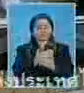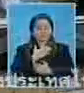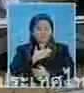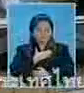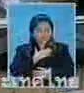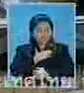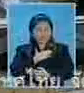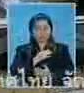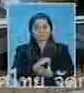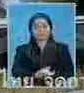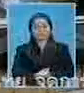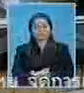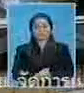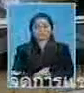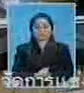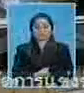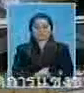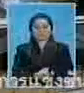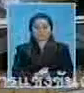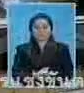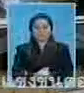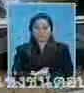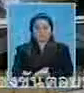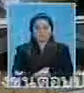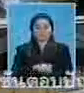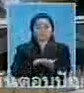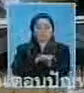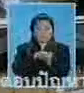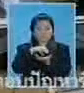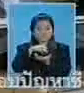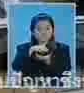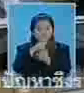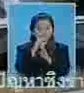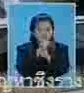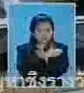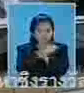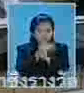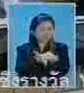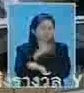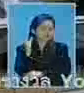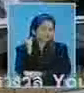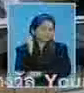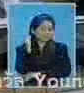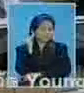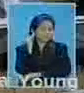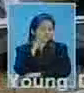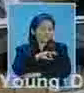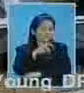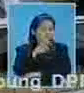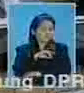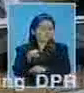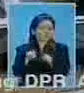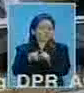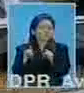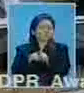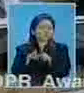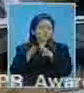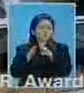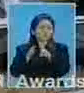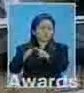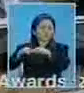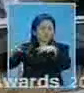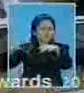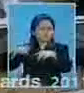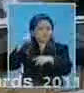ทรวงการคลังนะครับต้องขออนุญาตเรียนก่อนนะครับว่าผมฟังแล้วดูเหมือนว่าท่านยังอยู่ในวังวนความคิดแบบเ